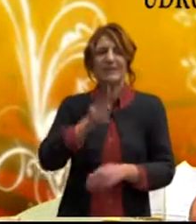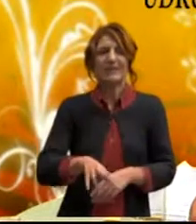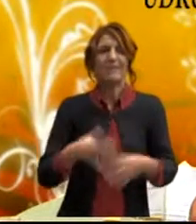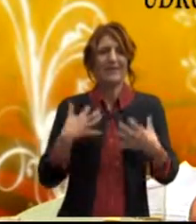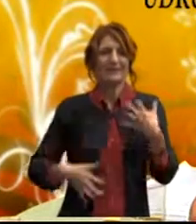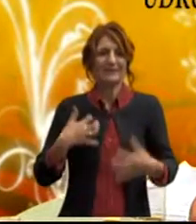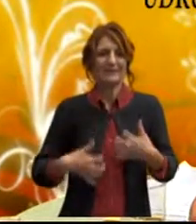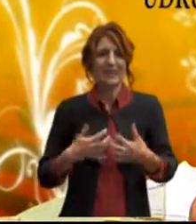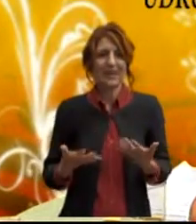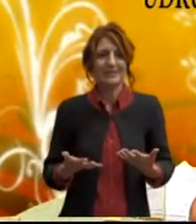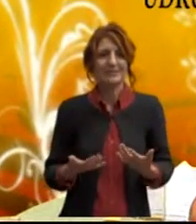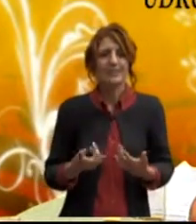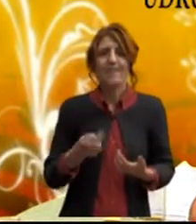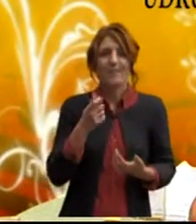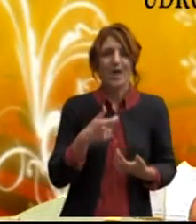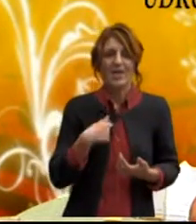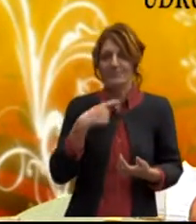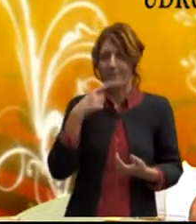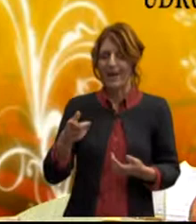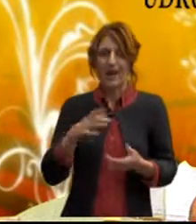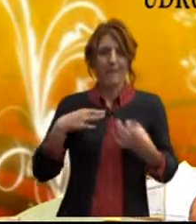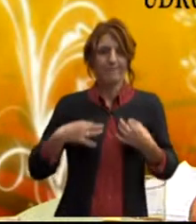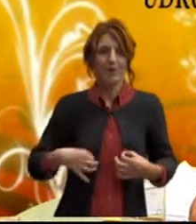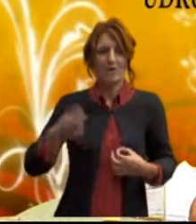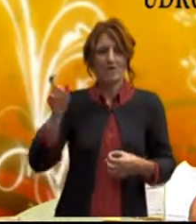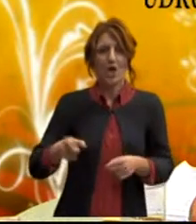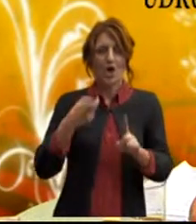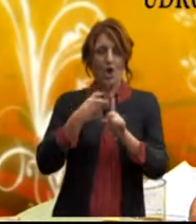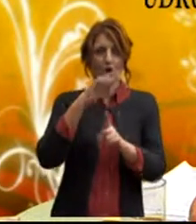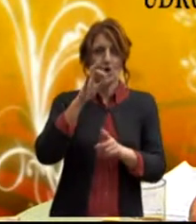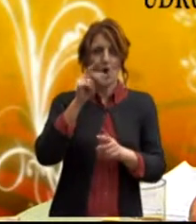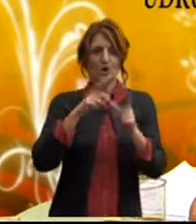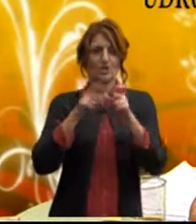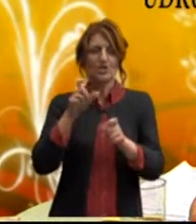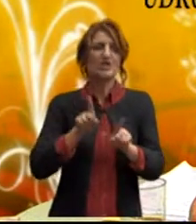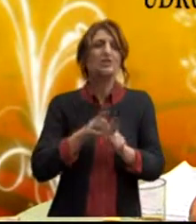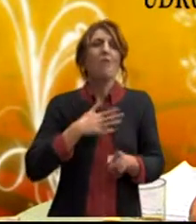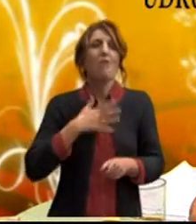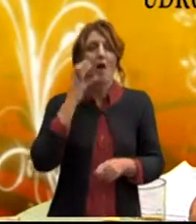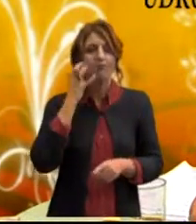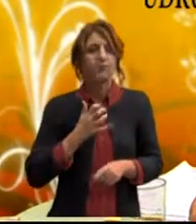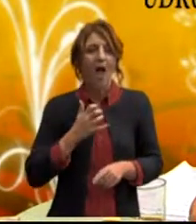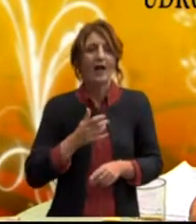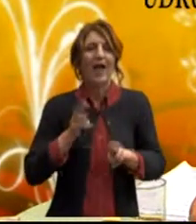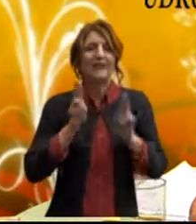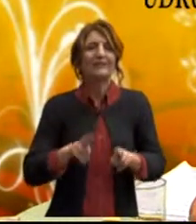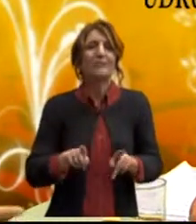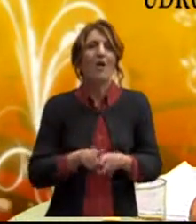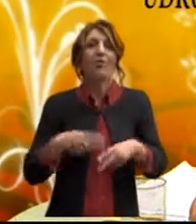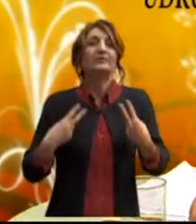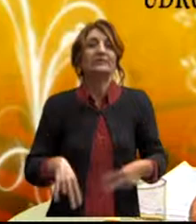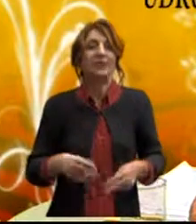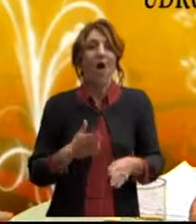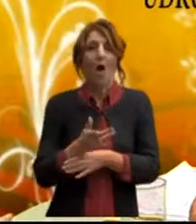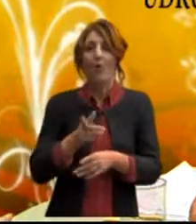samo dotaknut ga. Ja sam profesoru Košiću jednom rekla, gledajte profesor Košić. I moja baba je bila pod stresom kad je deda išao